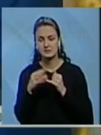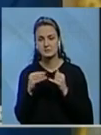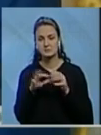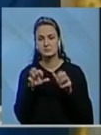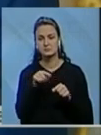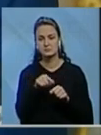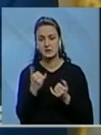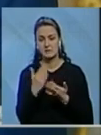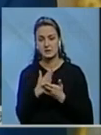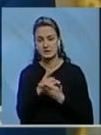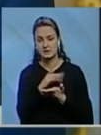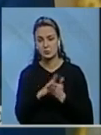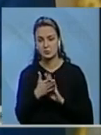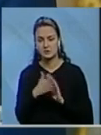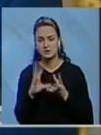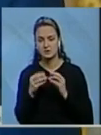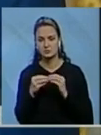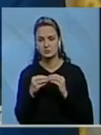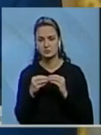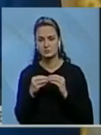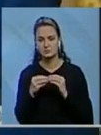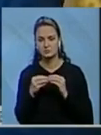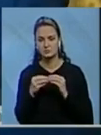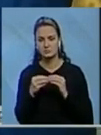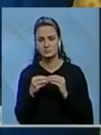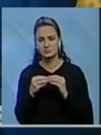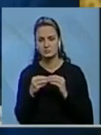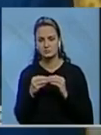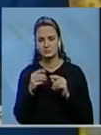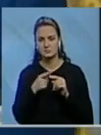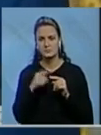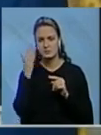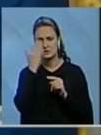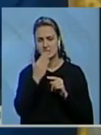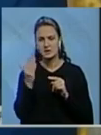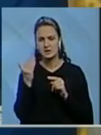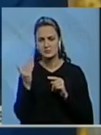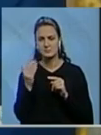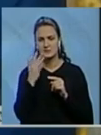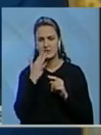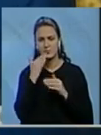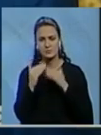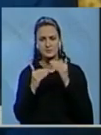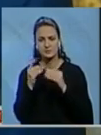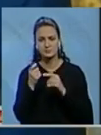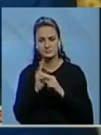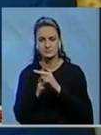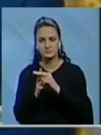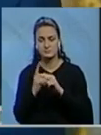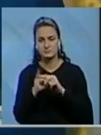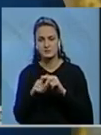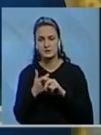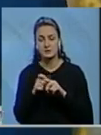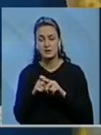რეგიონებში არსებული დღევანდელი სიტუაცია ფაქტობრივად ფონად გასდევს ოპტიმისტურად განწყობილი მოსახლეობის სვლას ევროპისკენ. ასევე საუბარი შეეხო იმ